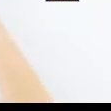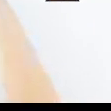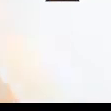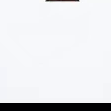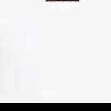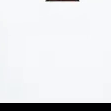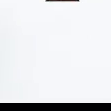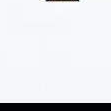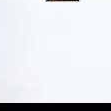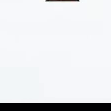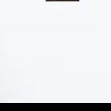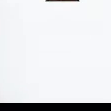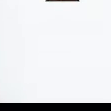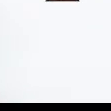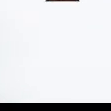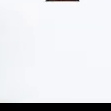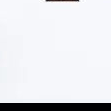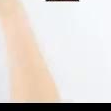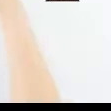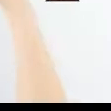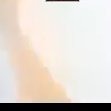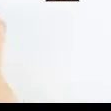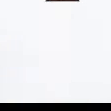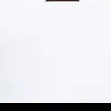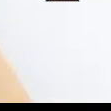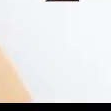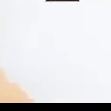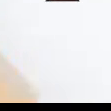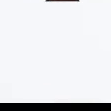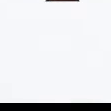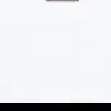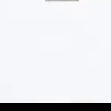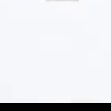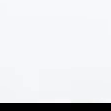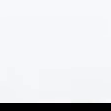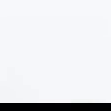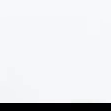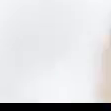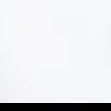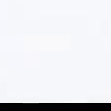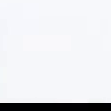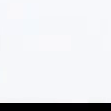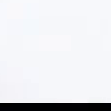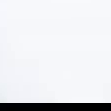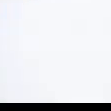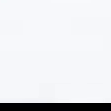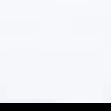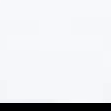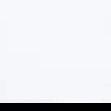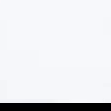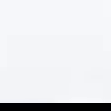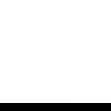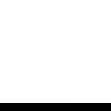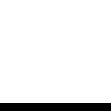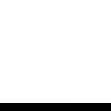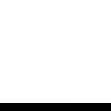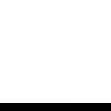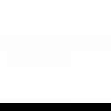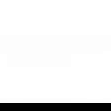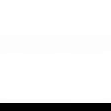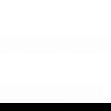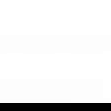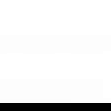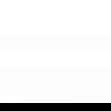uning zerikishga olib keladi. O'qishga turlicha yondashib, maktab fanlaridan tashqari boshqa manbalardan ham bilim olishga intiling. Ovoz